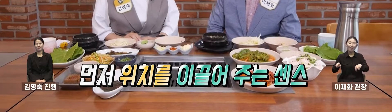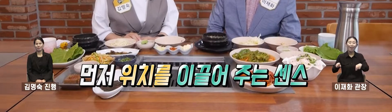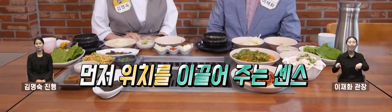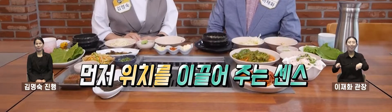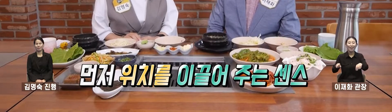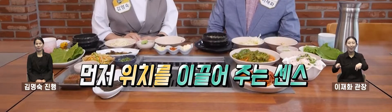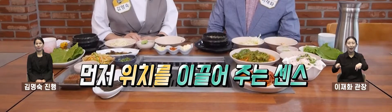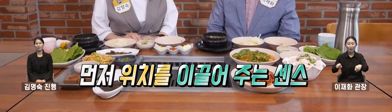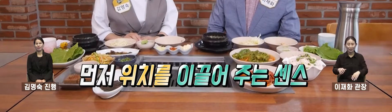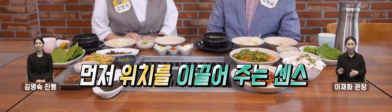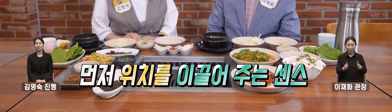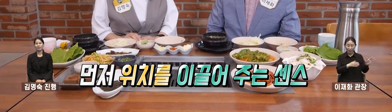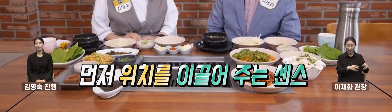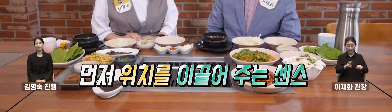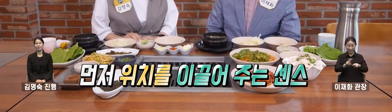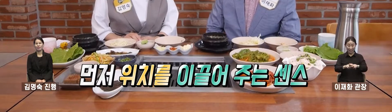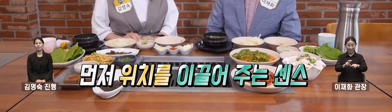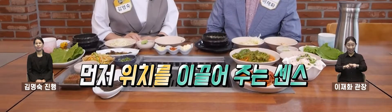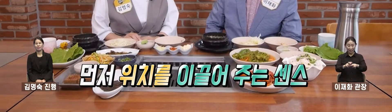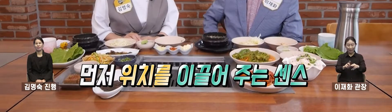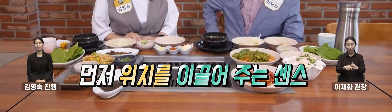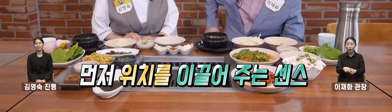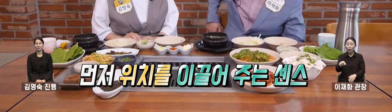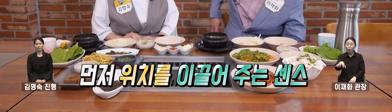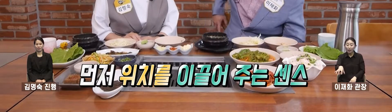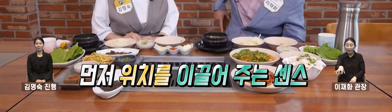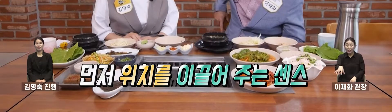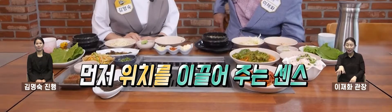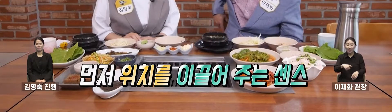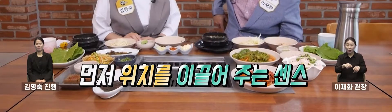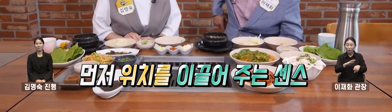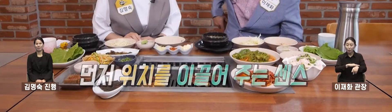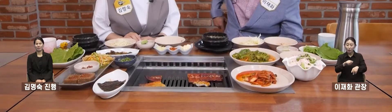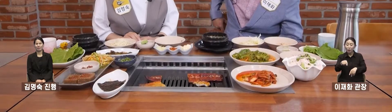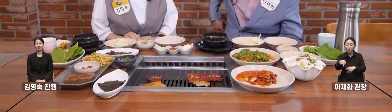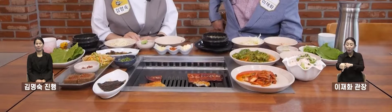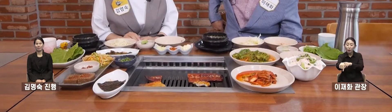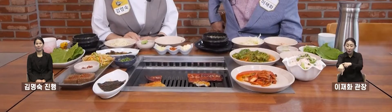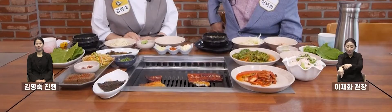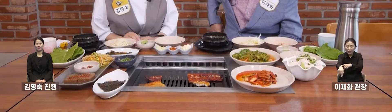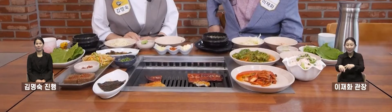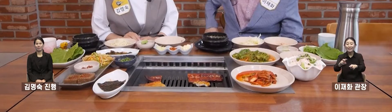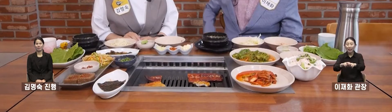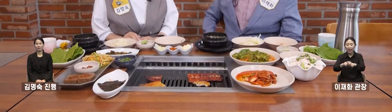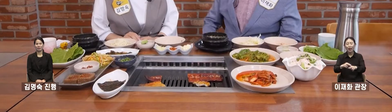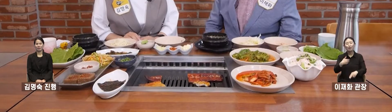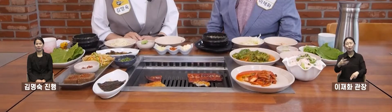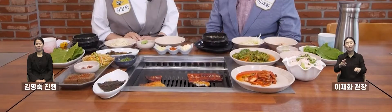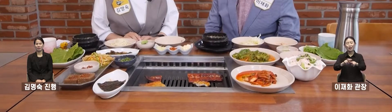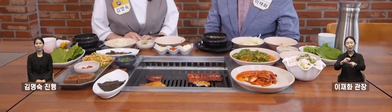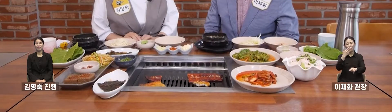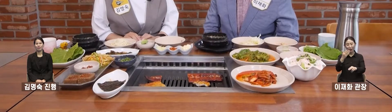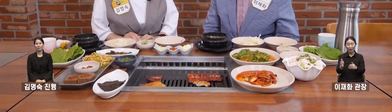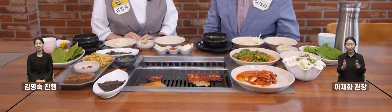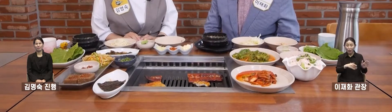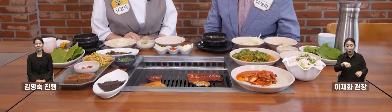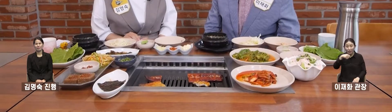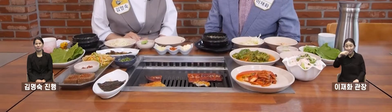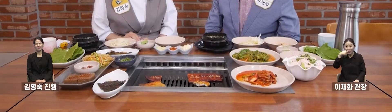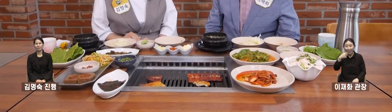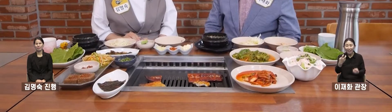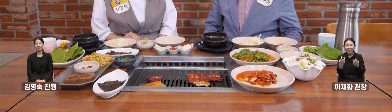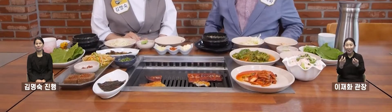따라가고 의자 같은데 앉을 때도 여기 의자입니다 하고 짚어주면은 앉을 수 있고 우리 방금 이렇게 식사할